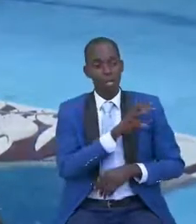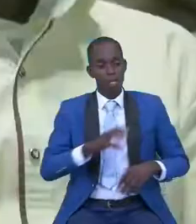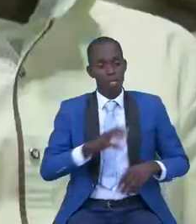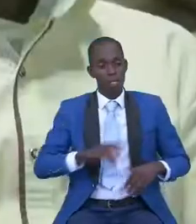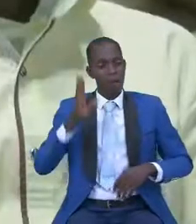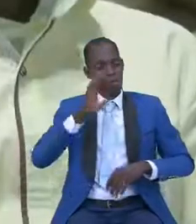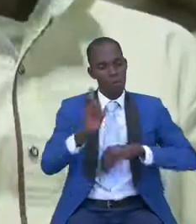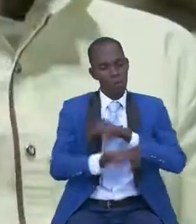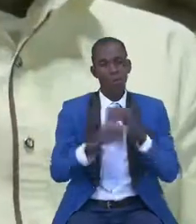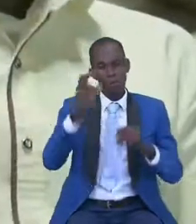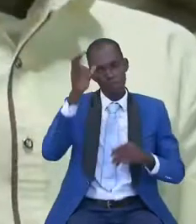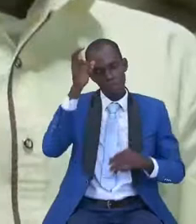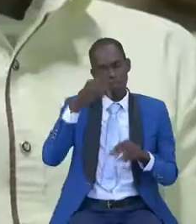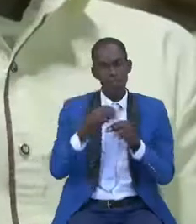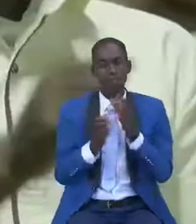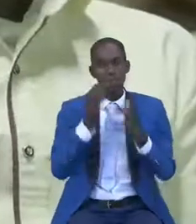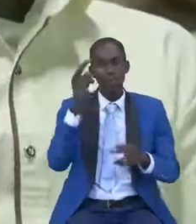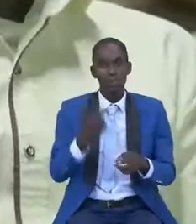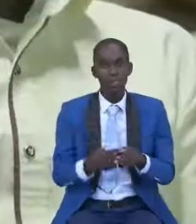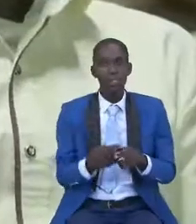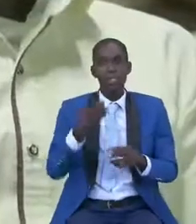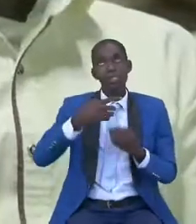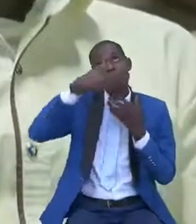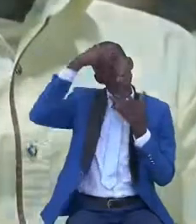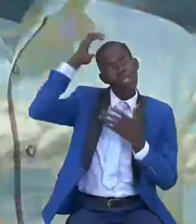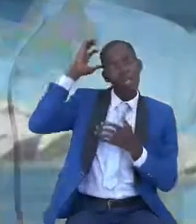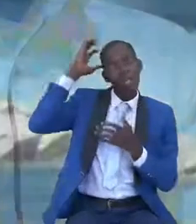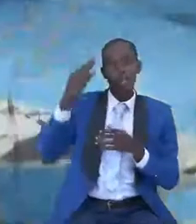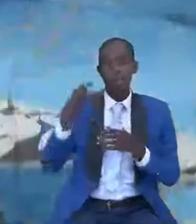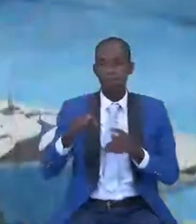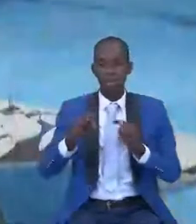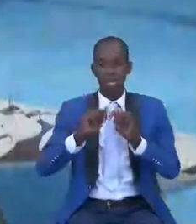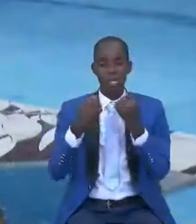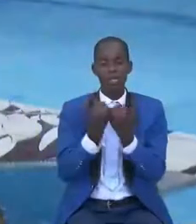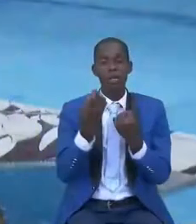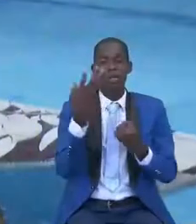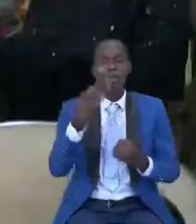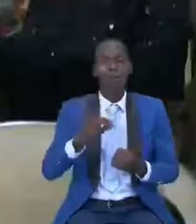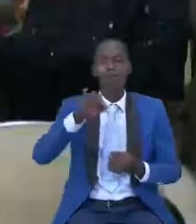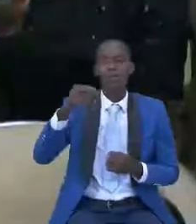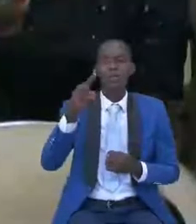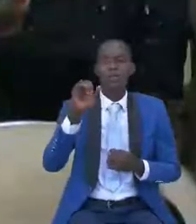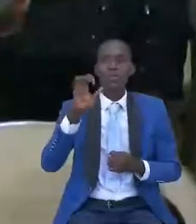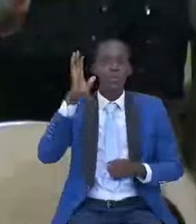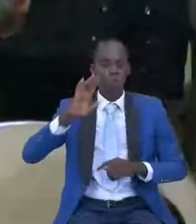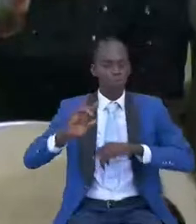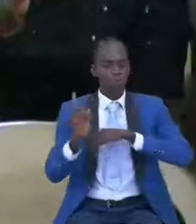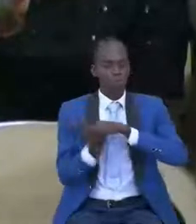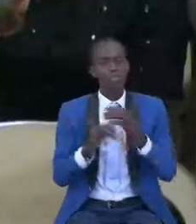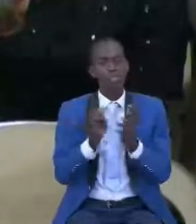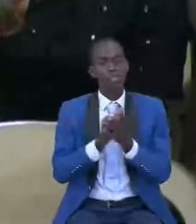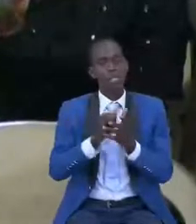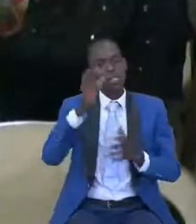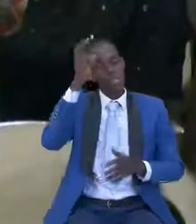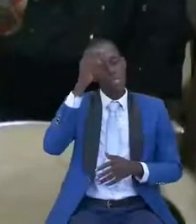va régler avec toi. Christ va régler son cas. Le lion de la tribu de Judas va régler